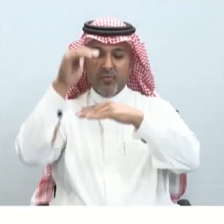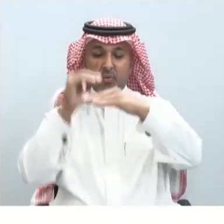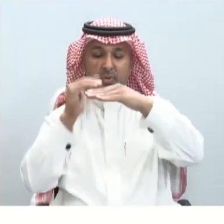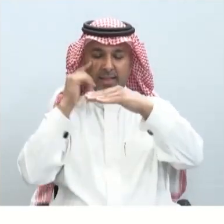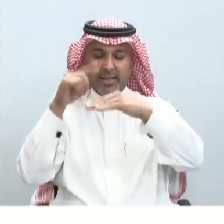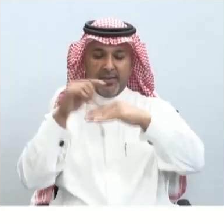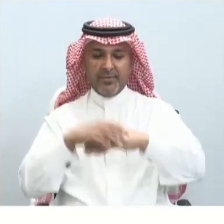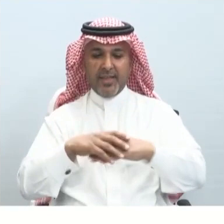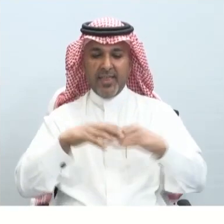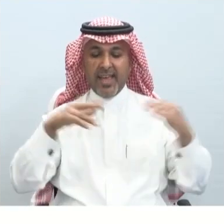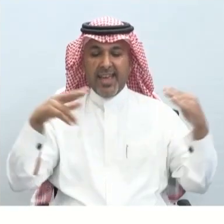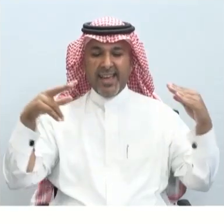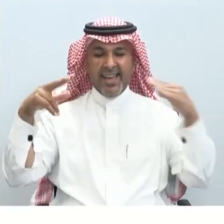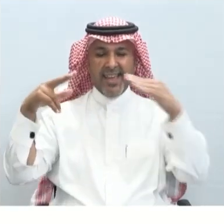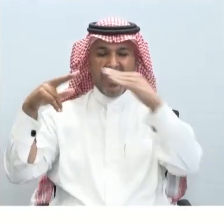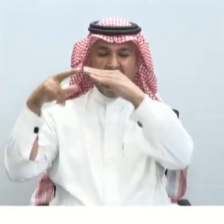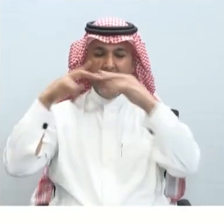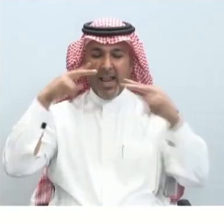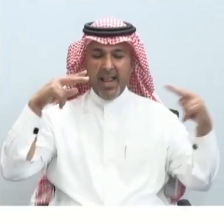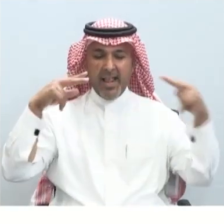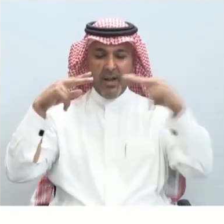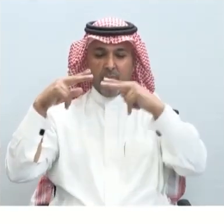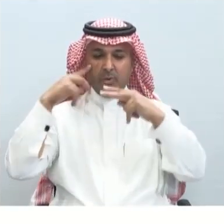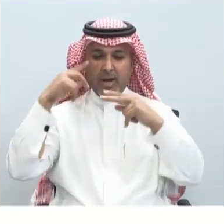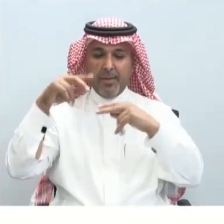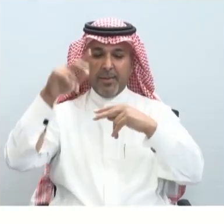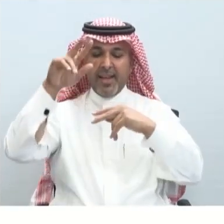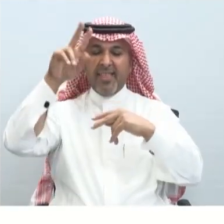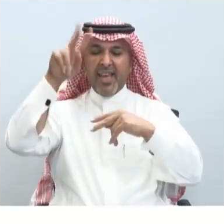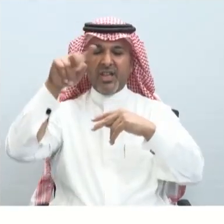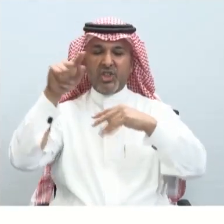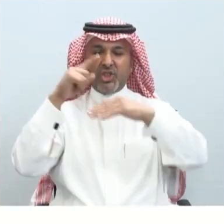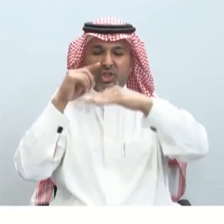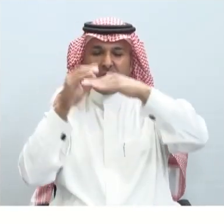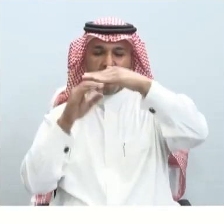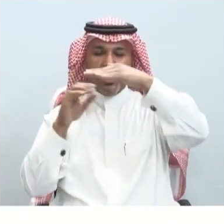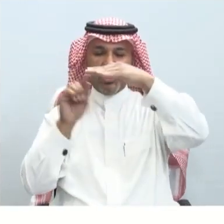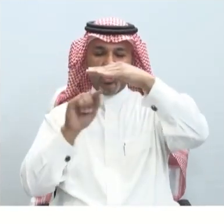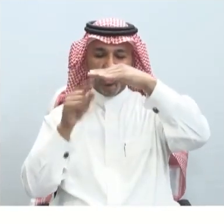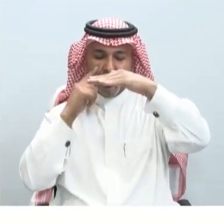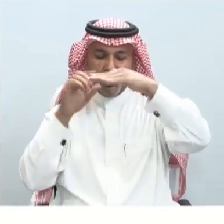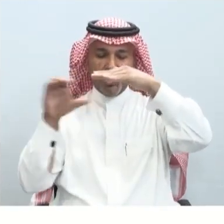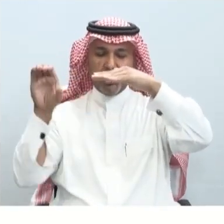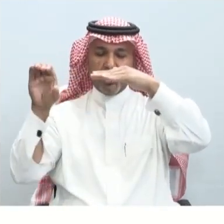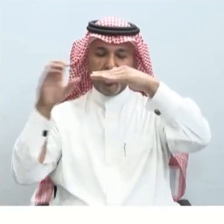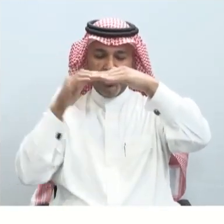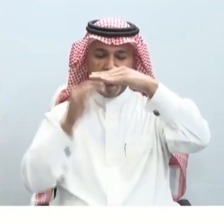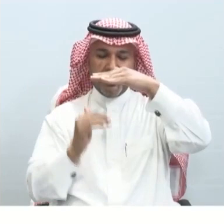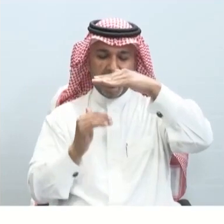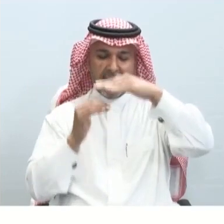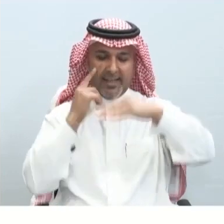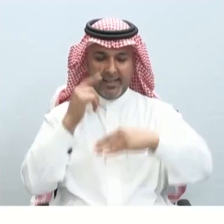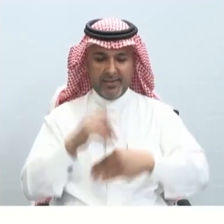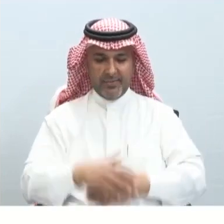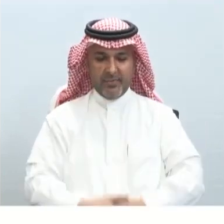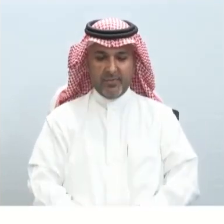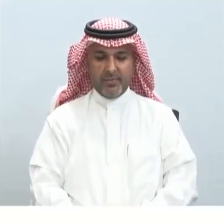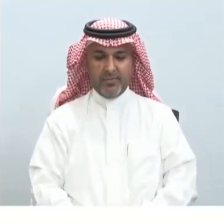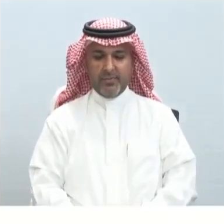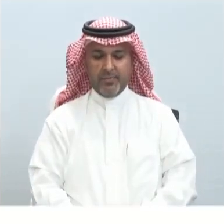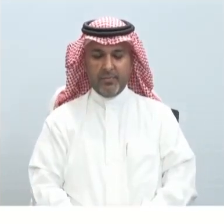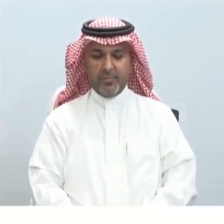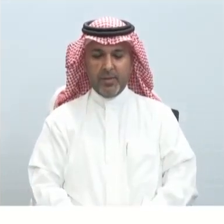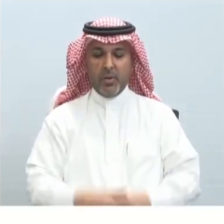حيث يساوي ايش حيساوي بعد ضرب الطرفين في الوسطين هيساوي سي في ساين الاي سي في ساين